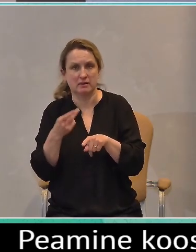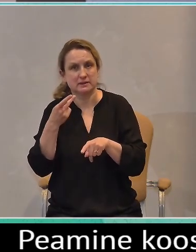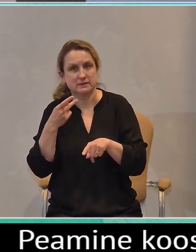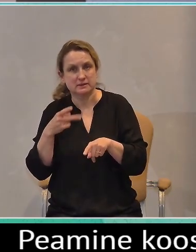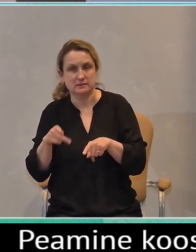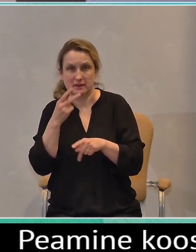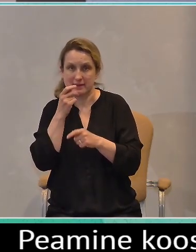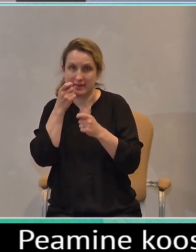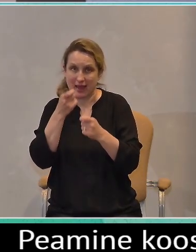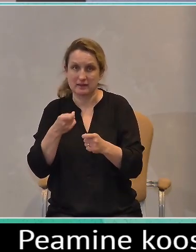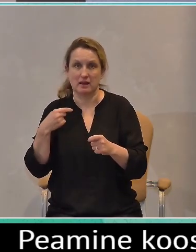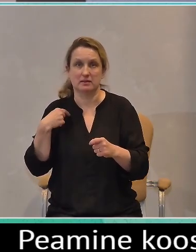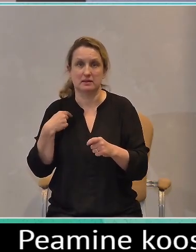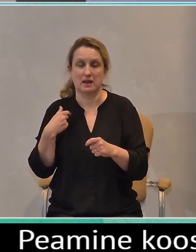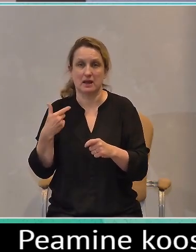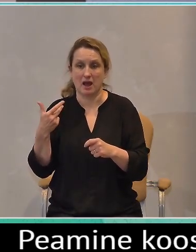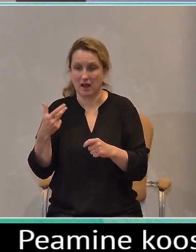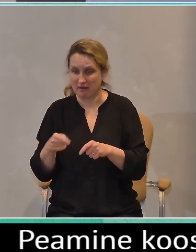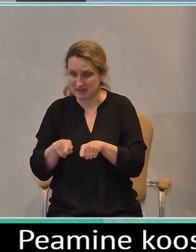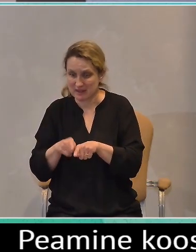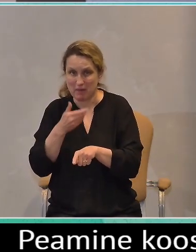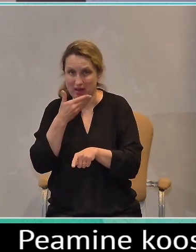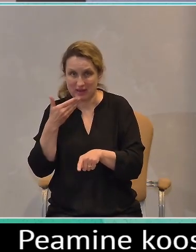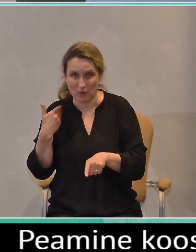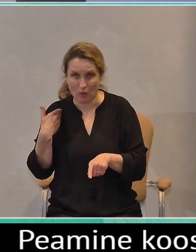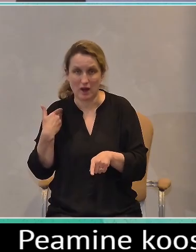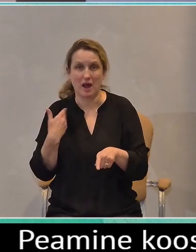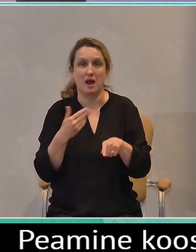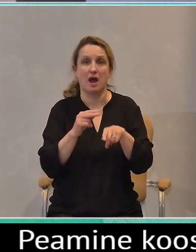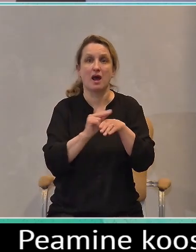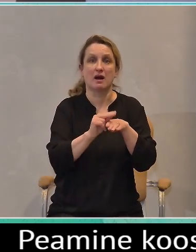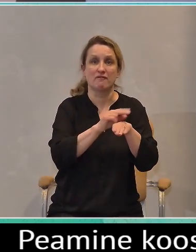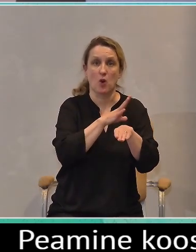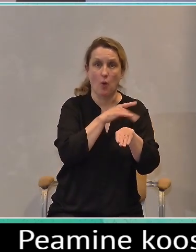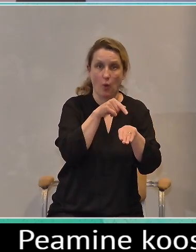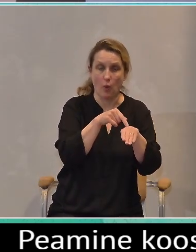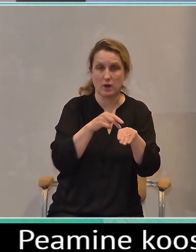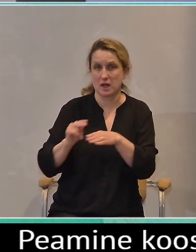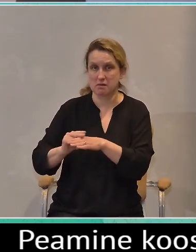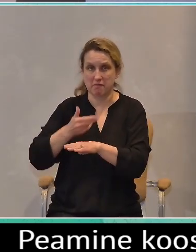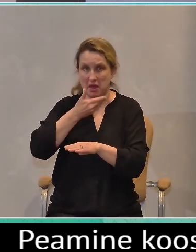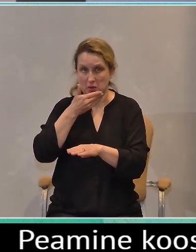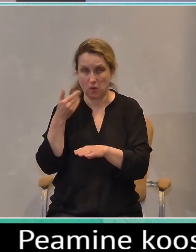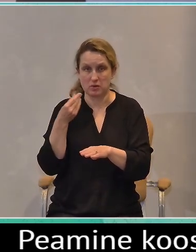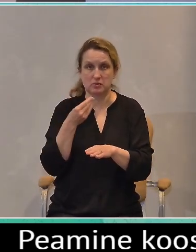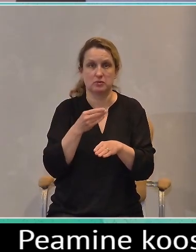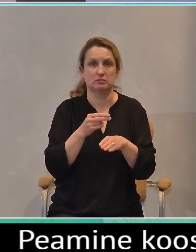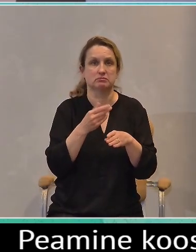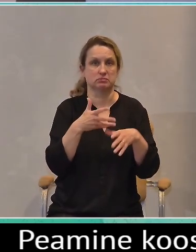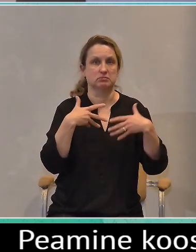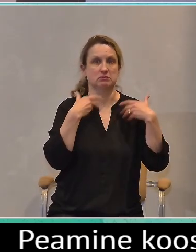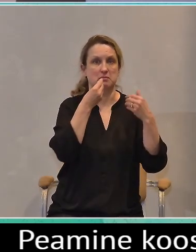näidati, et tegelikult haavade paranemine oli ravimiga palju parem ja haavad jäid